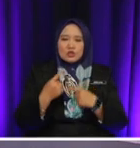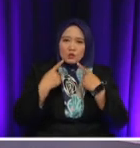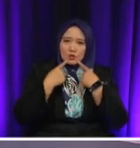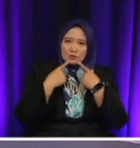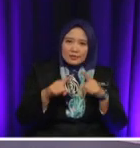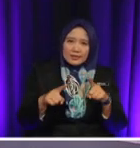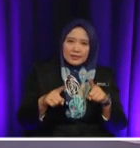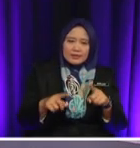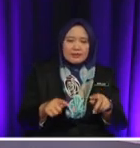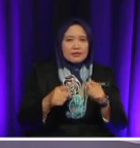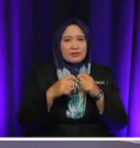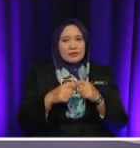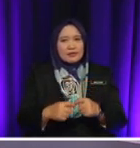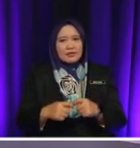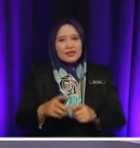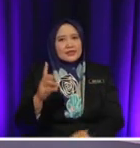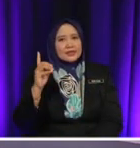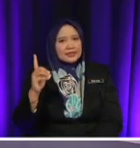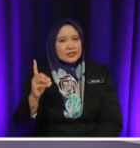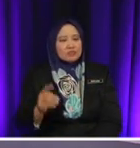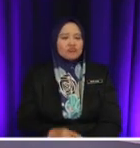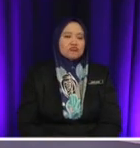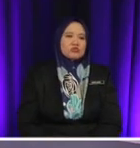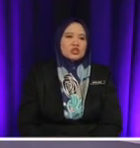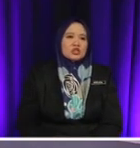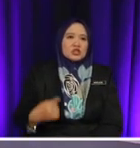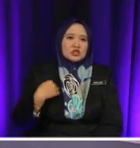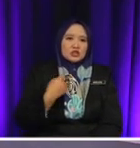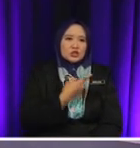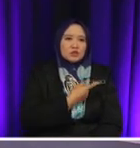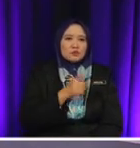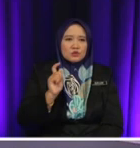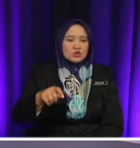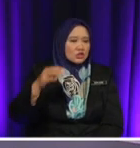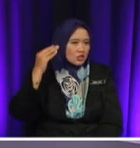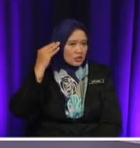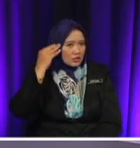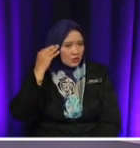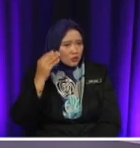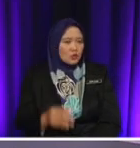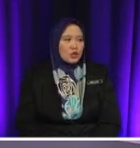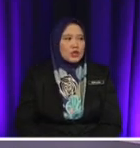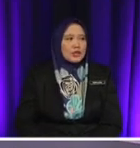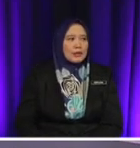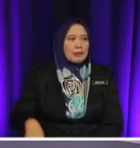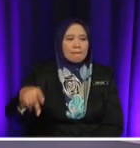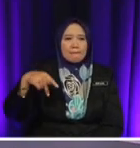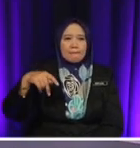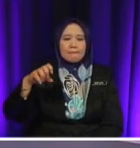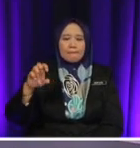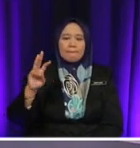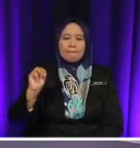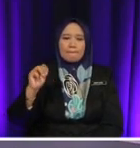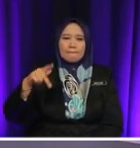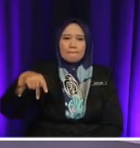P posturan okey kita pun kena tahu bahawa pemposturan ini adalah di mana dia dilakukan kepada contoh